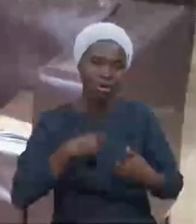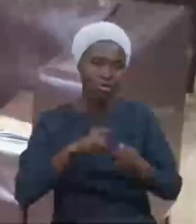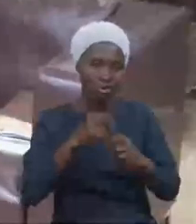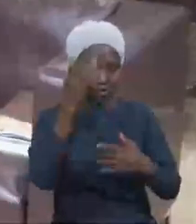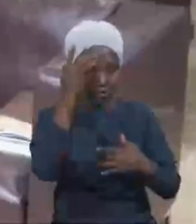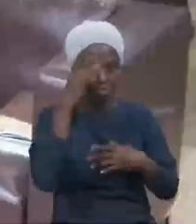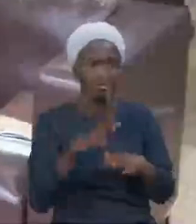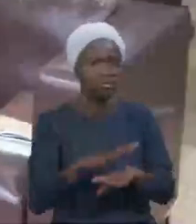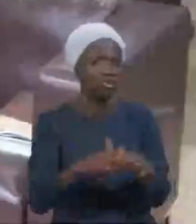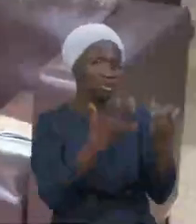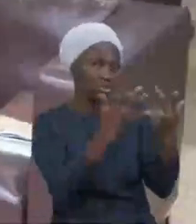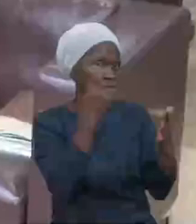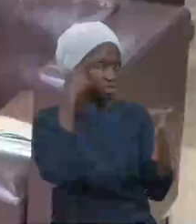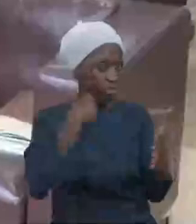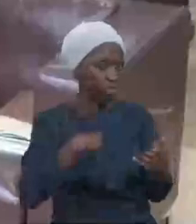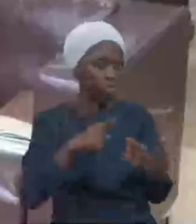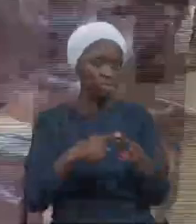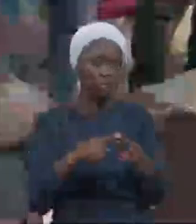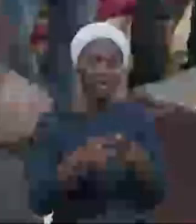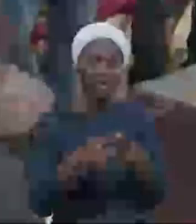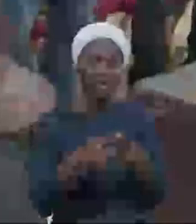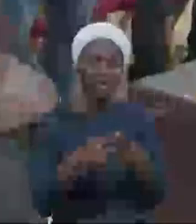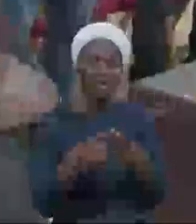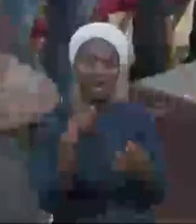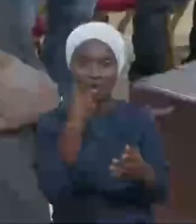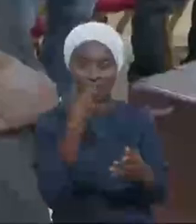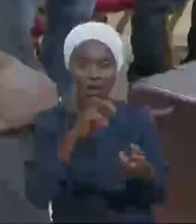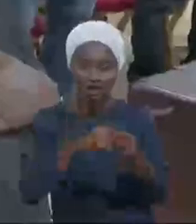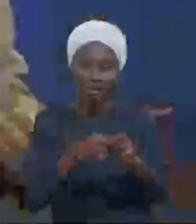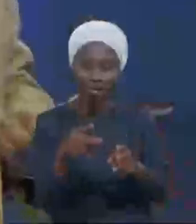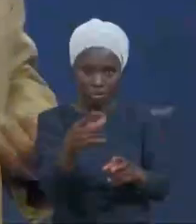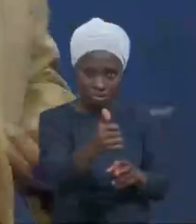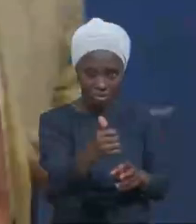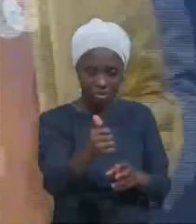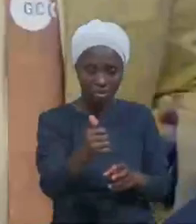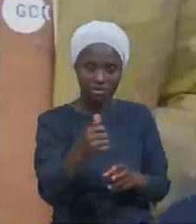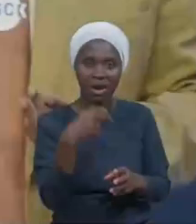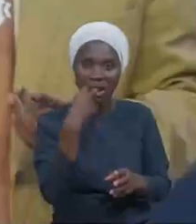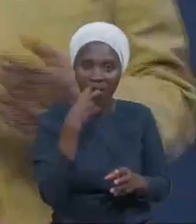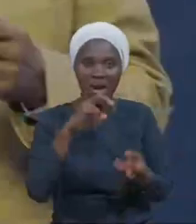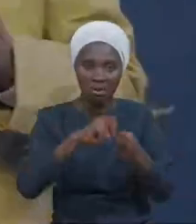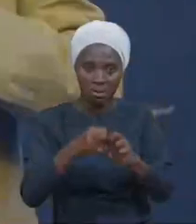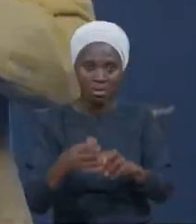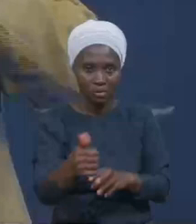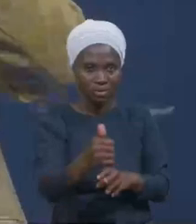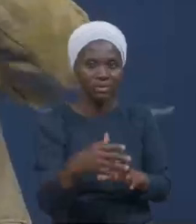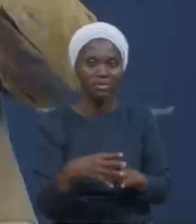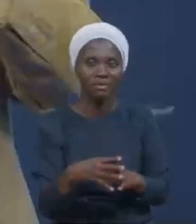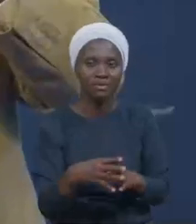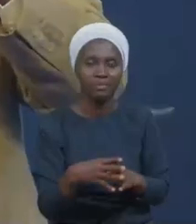Ne m'attendez pas que je mentionne forcément le problème. Toi, mentionne le problème toi-même. Et dis au